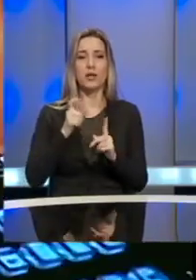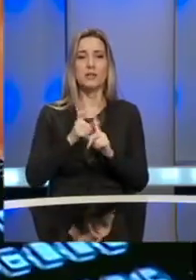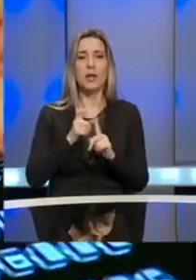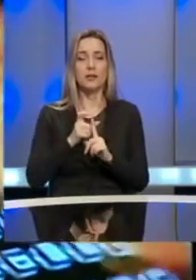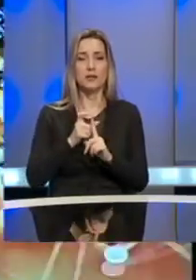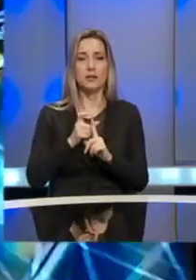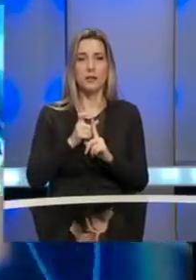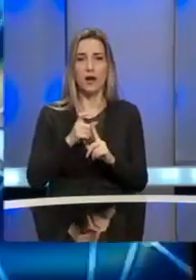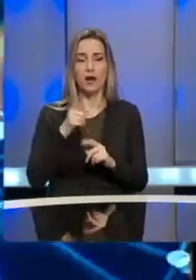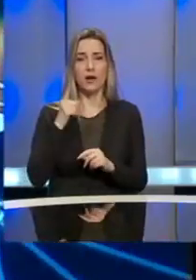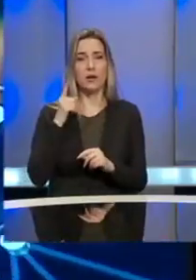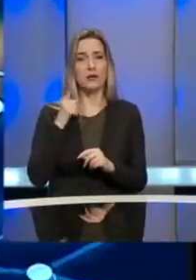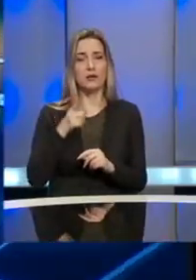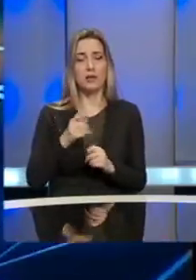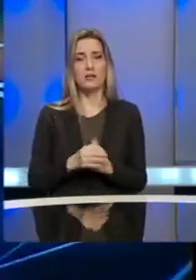da se